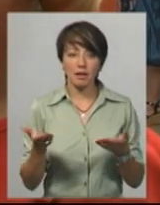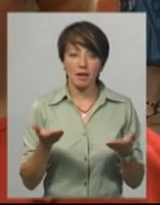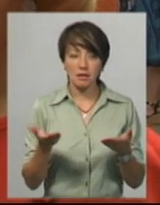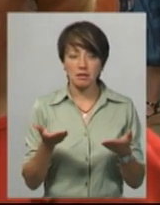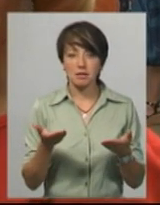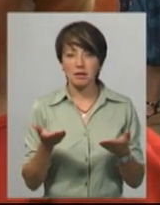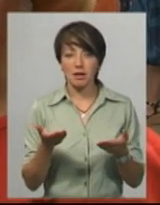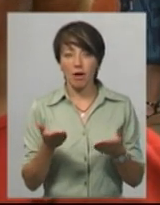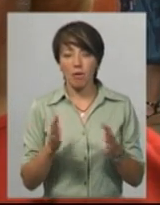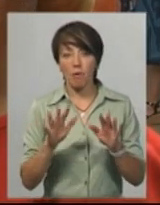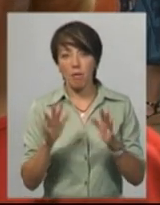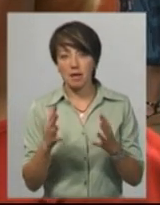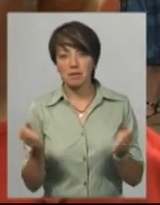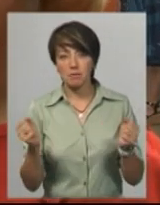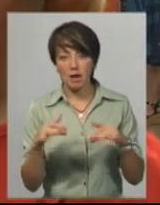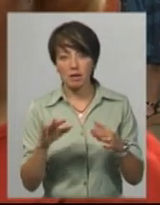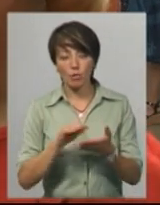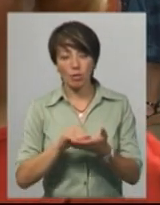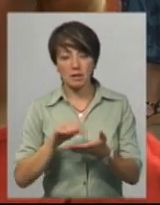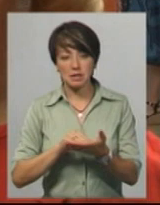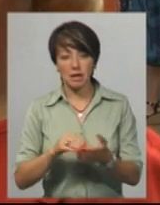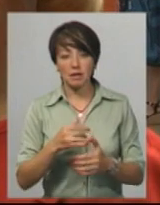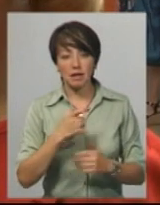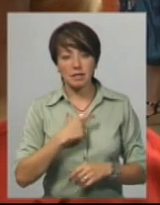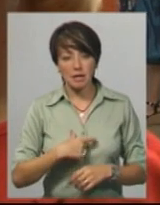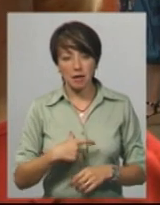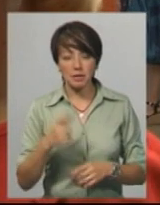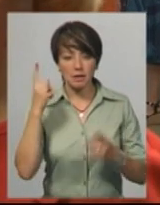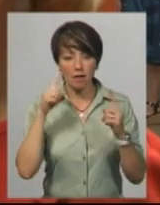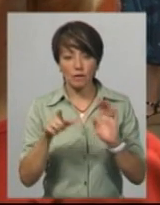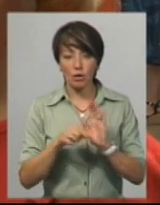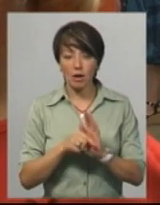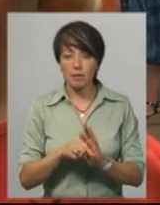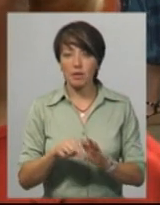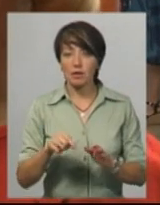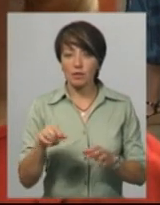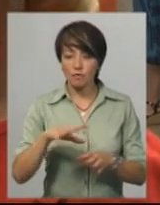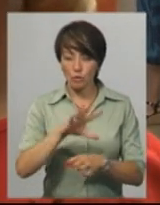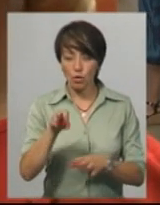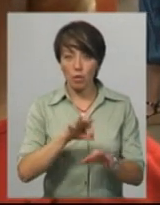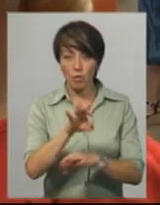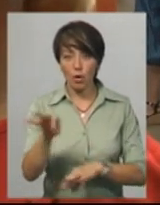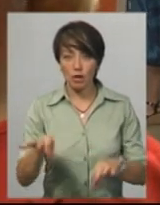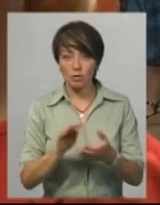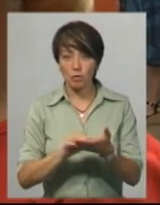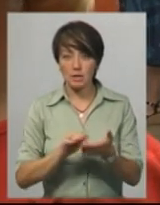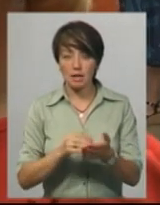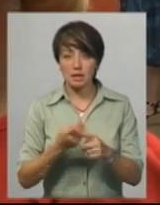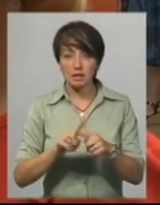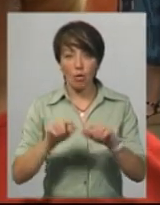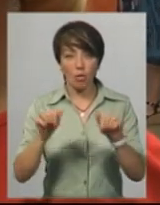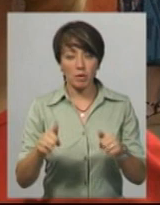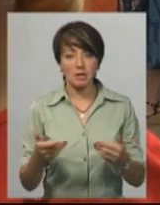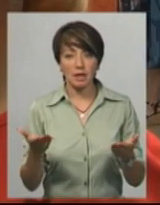в якийсь момент зібралися і прописали для себе і з авторами, і взагалі з авторами всього цього проєкту, прописали цей образ,